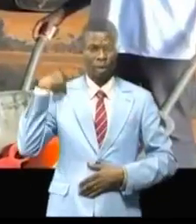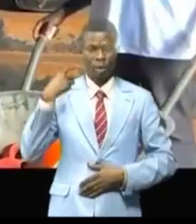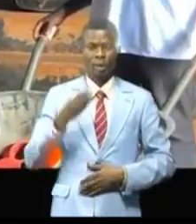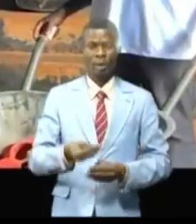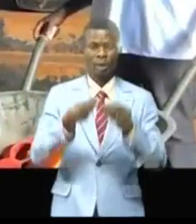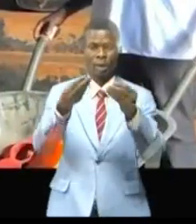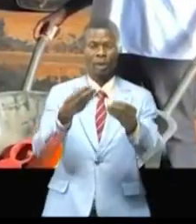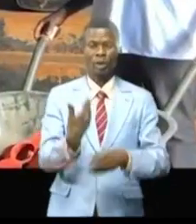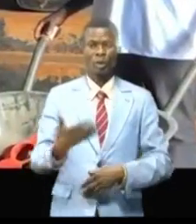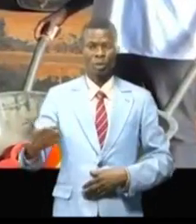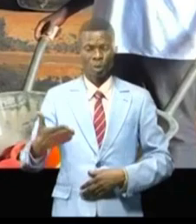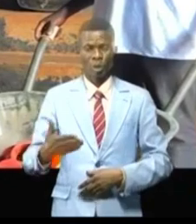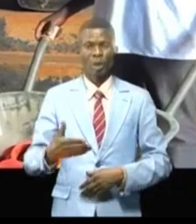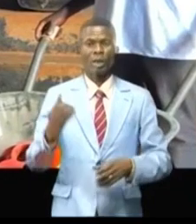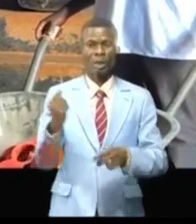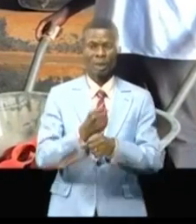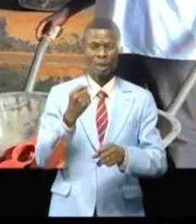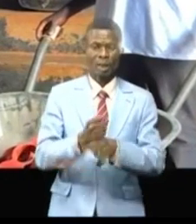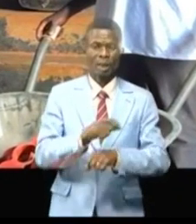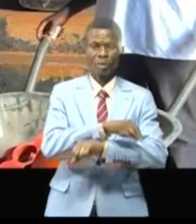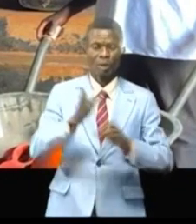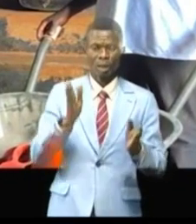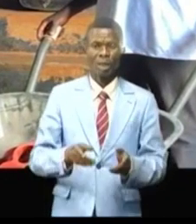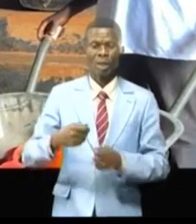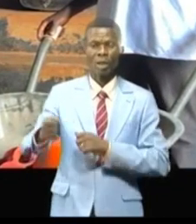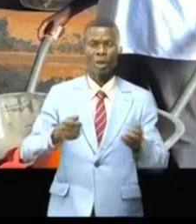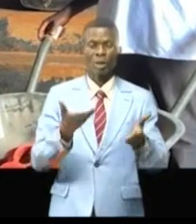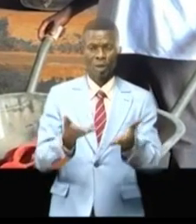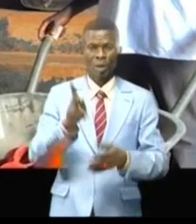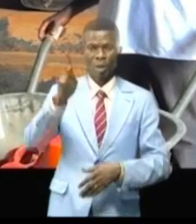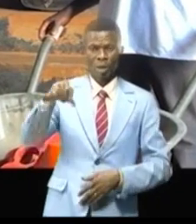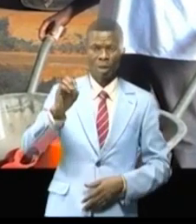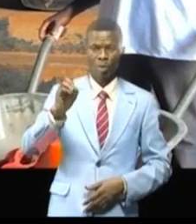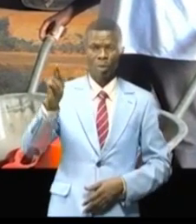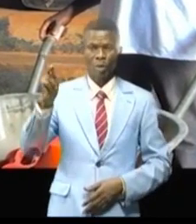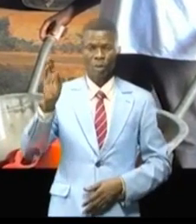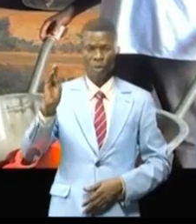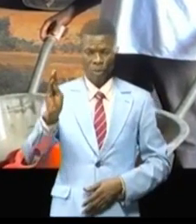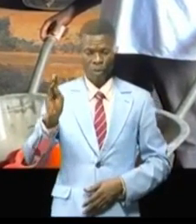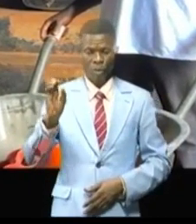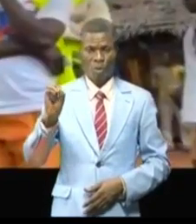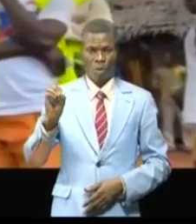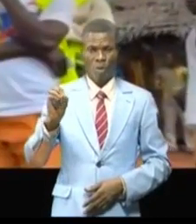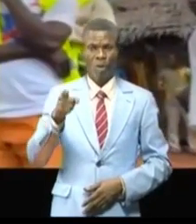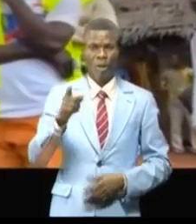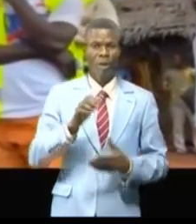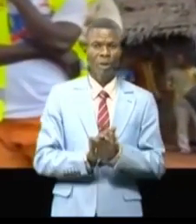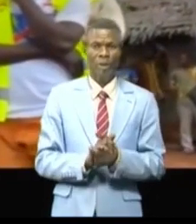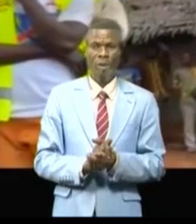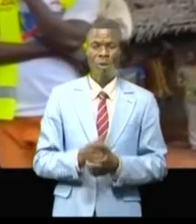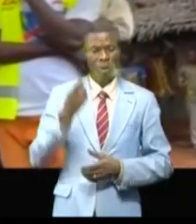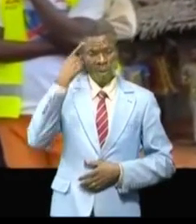des outils oratoires à l'administrateur du territoire de Poko, aidant de la Fondation Claude Inipaïvoudou.